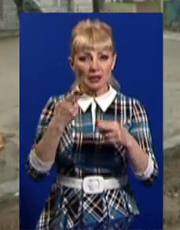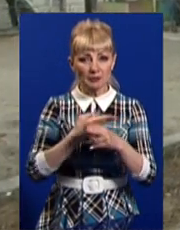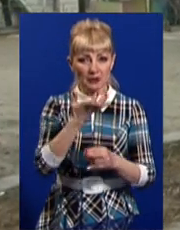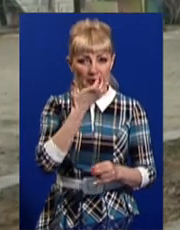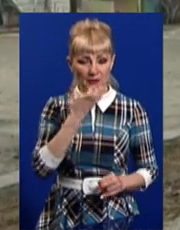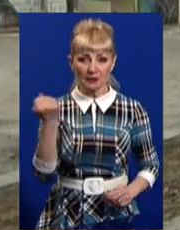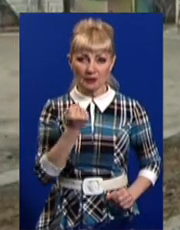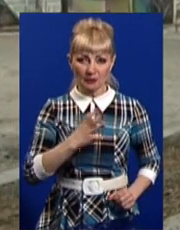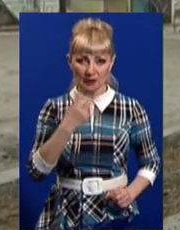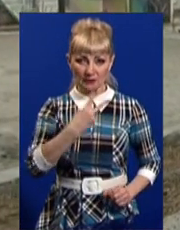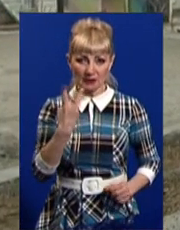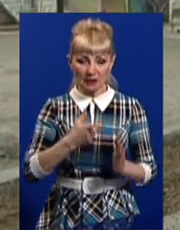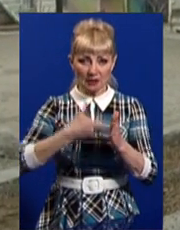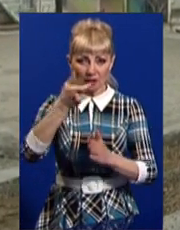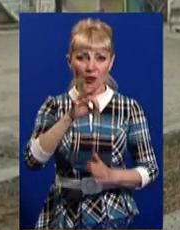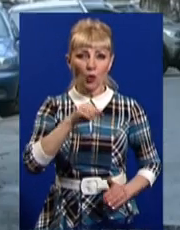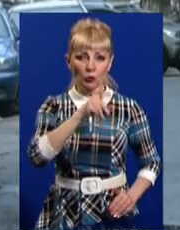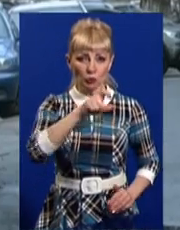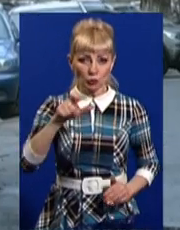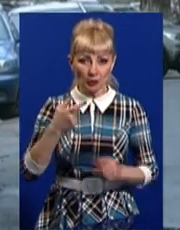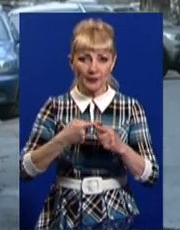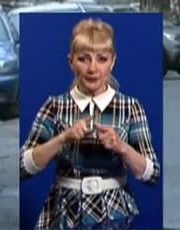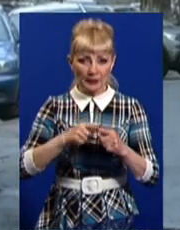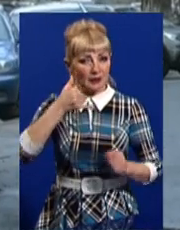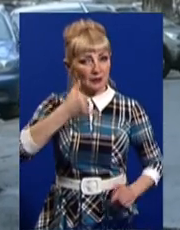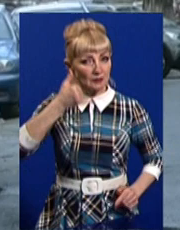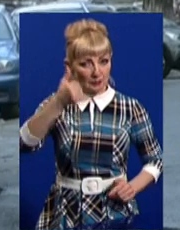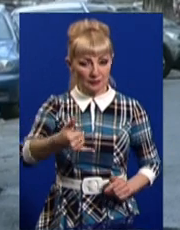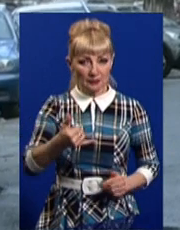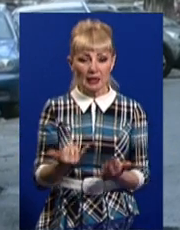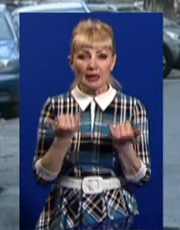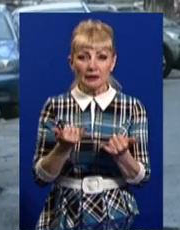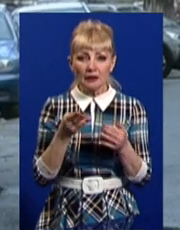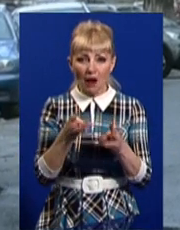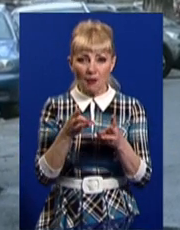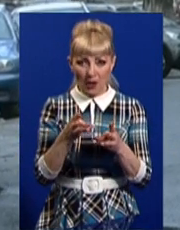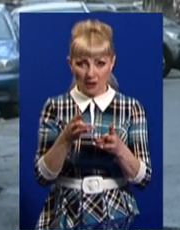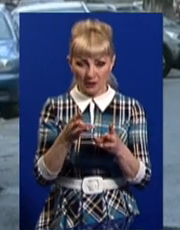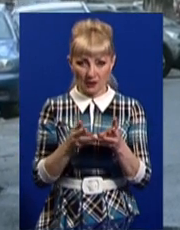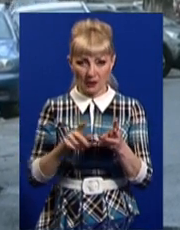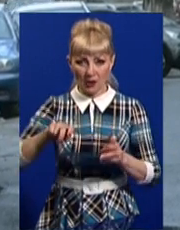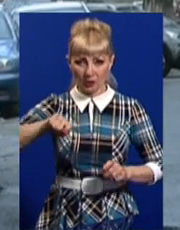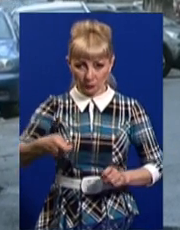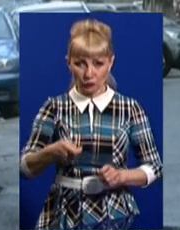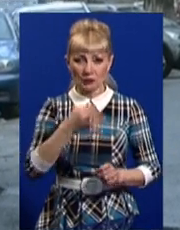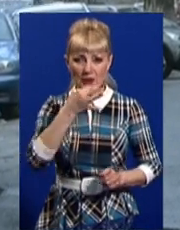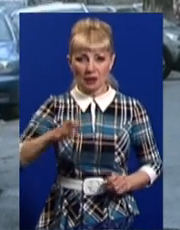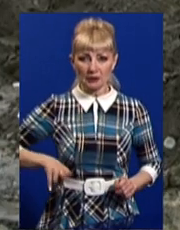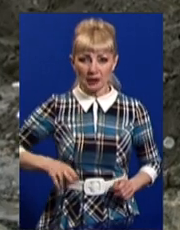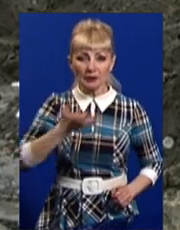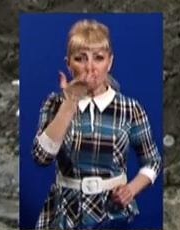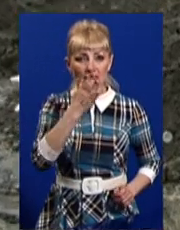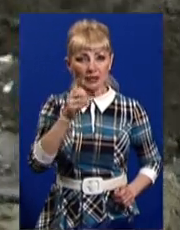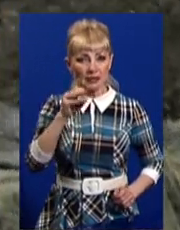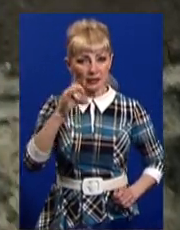неділю було 23 заявки від мешканців Цидані міської диспетчерської служби. Нині опалення ввімкнули, розповів директор районних тепломереж Вадим